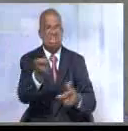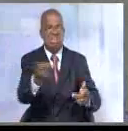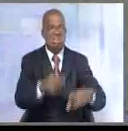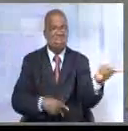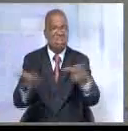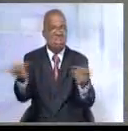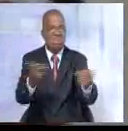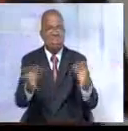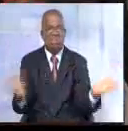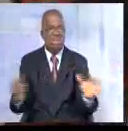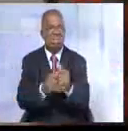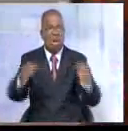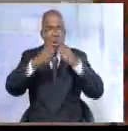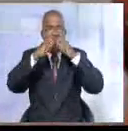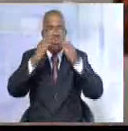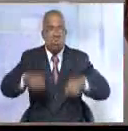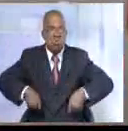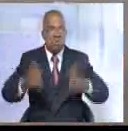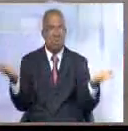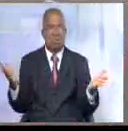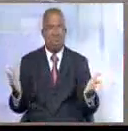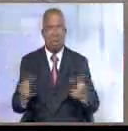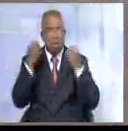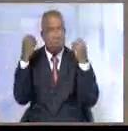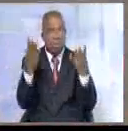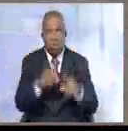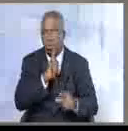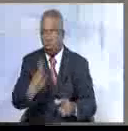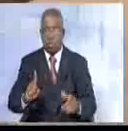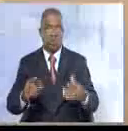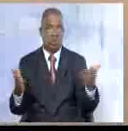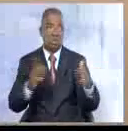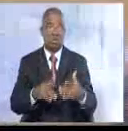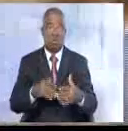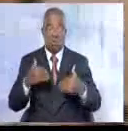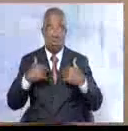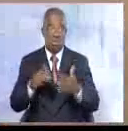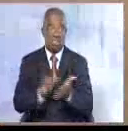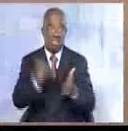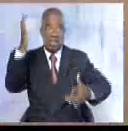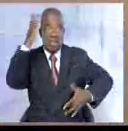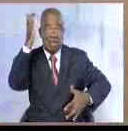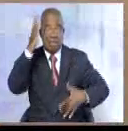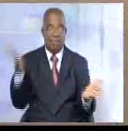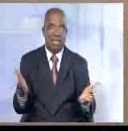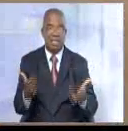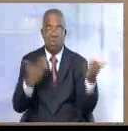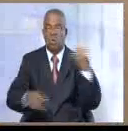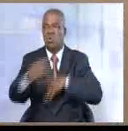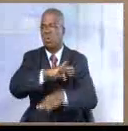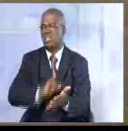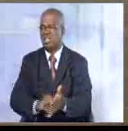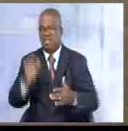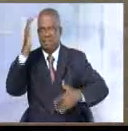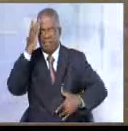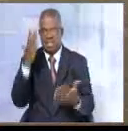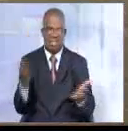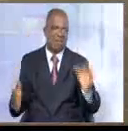infectés par le virus. Cette situation peu réjouissante des jeunes face à la pandémie du siècle constitue une réelle